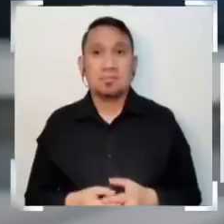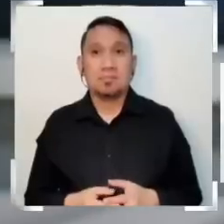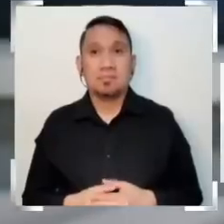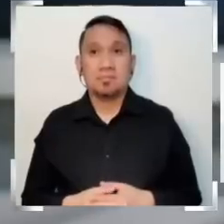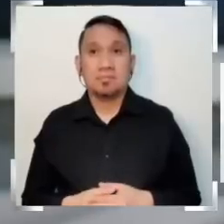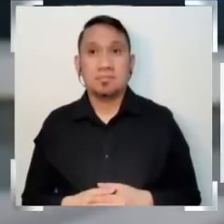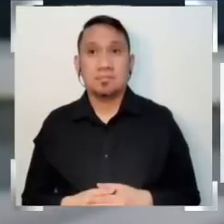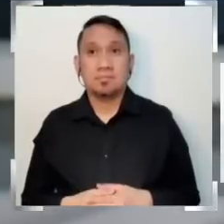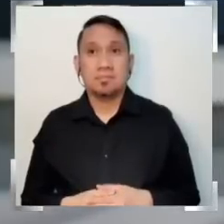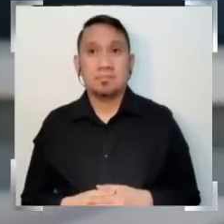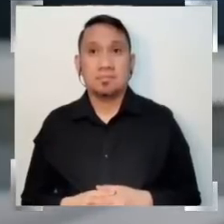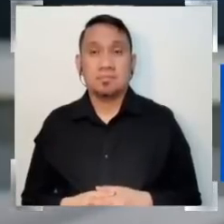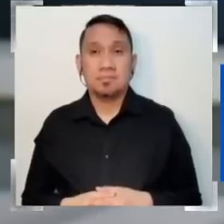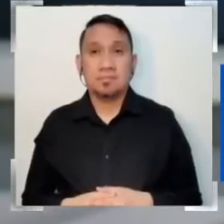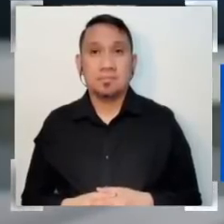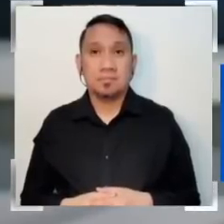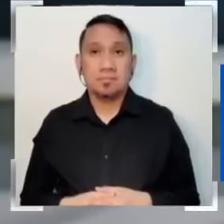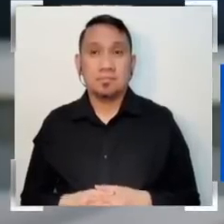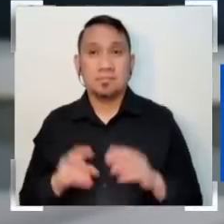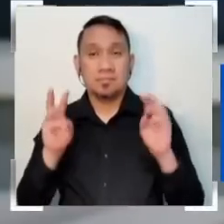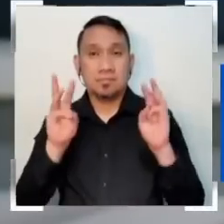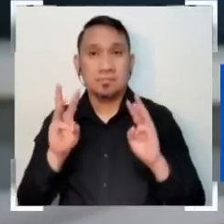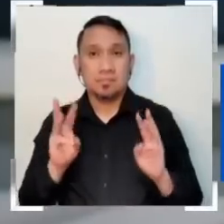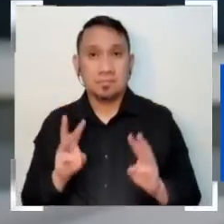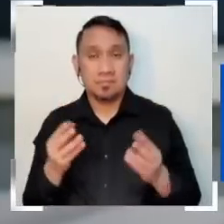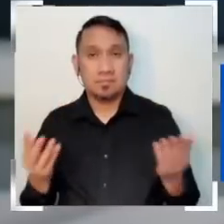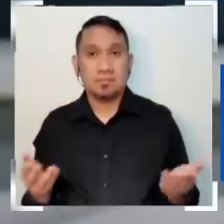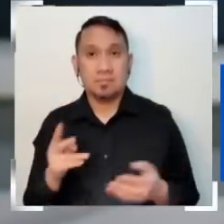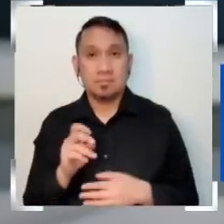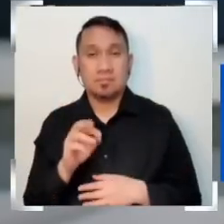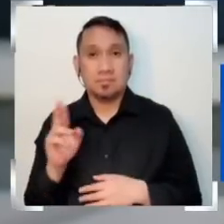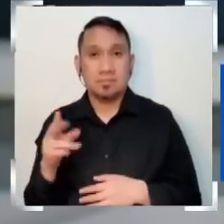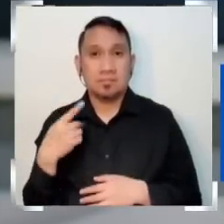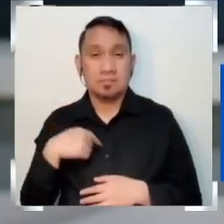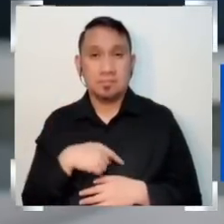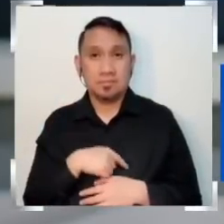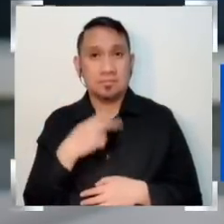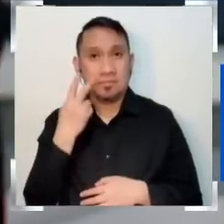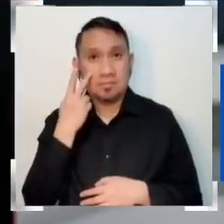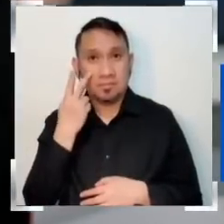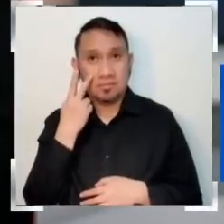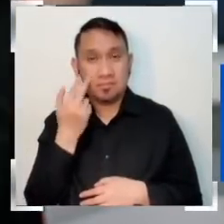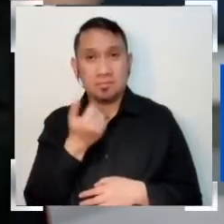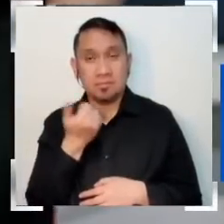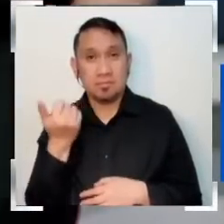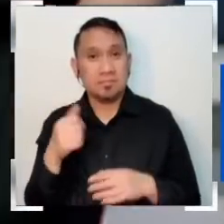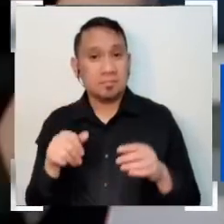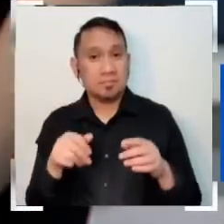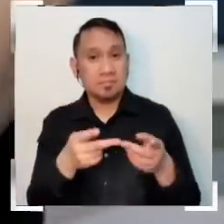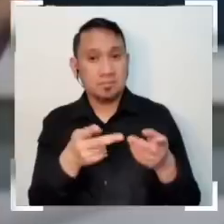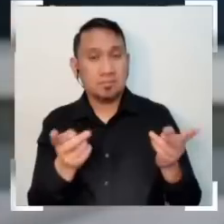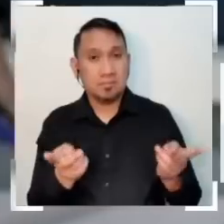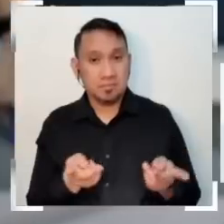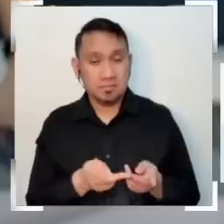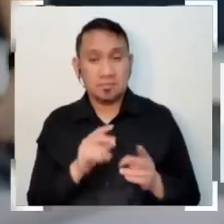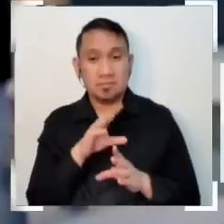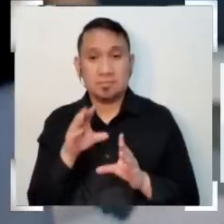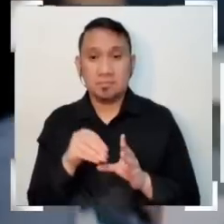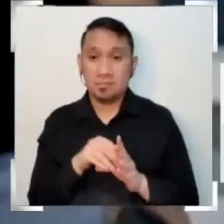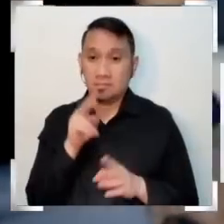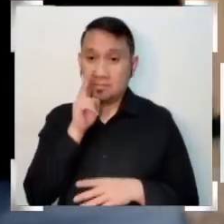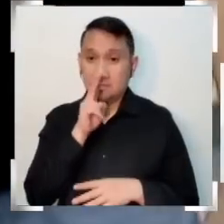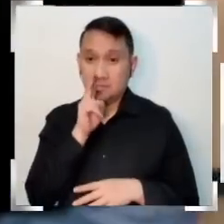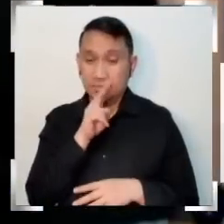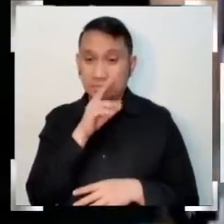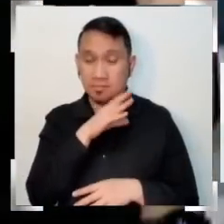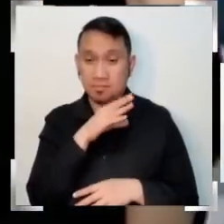Sa weather ng Manila, no, or Metro Manila or Luzon, we're also looking at the other areas kasama na dyan ang Visayas and Mindanao. So through our